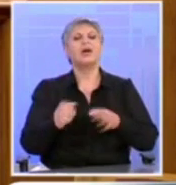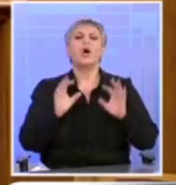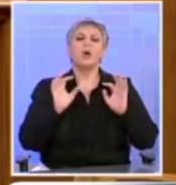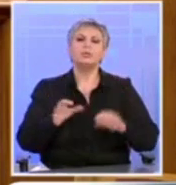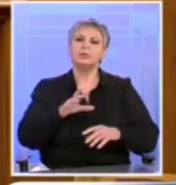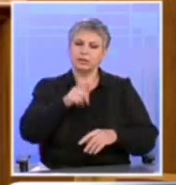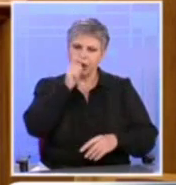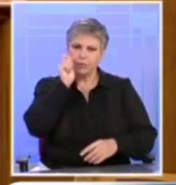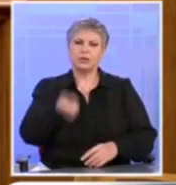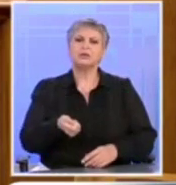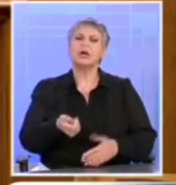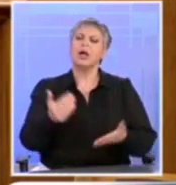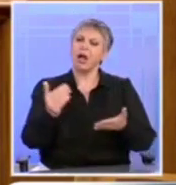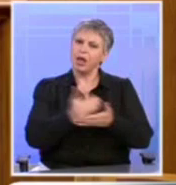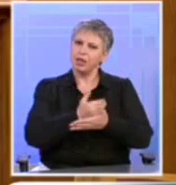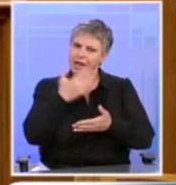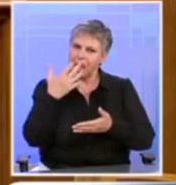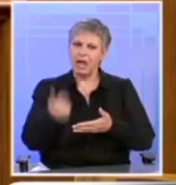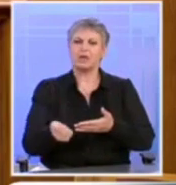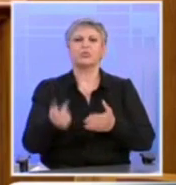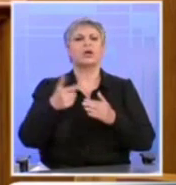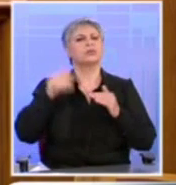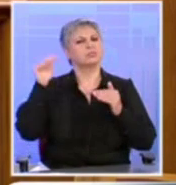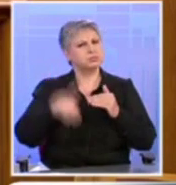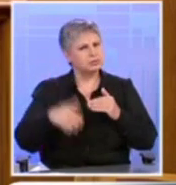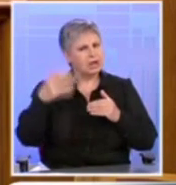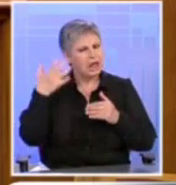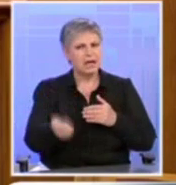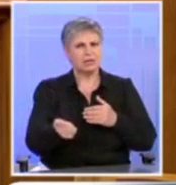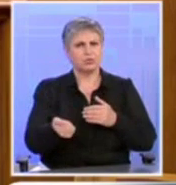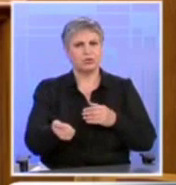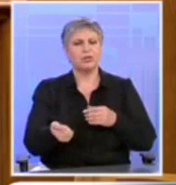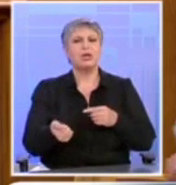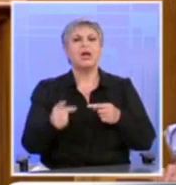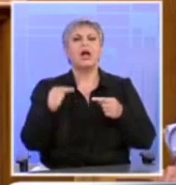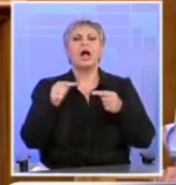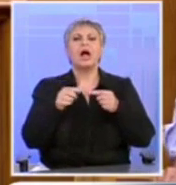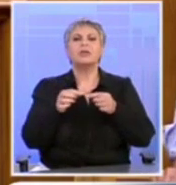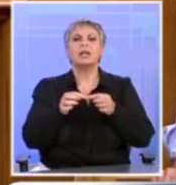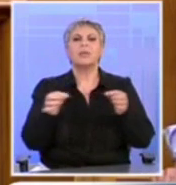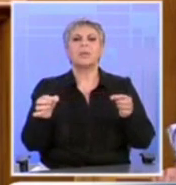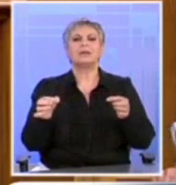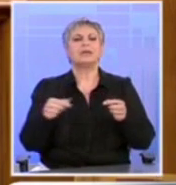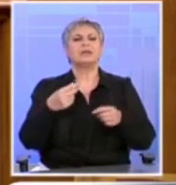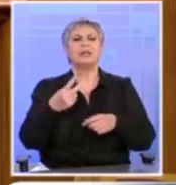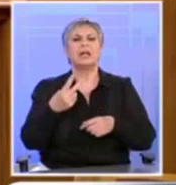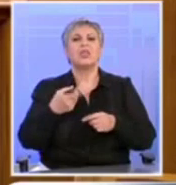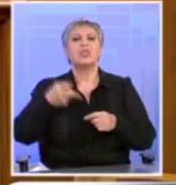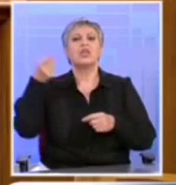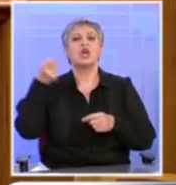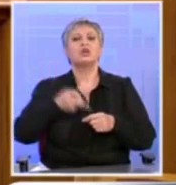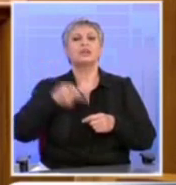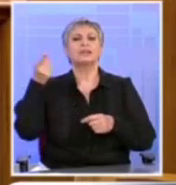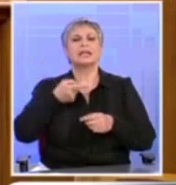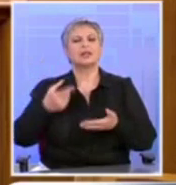και υφεσιακά. Αυτά τα μέτρα θα, σε ύφεση θα είναι το 2% του